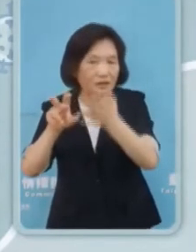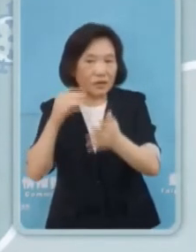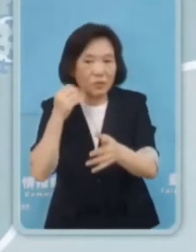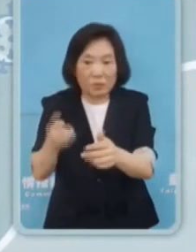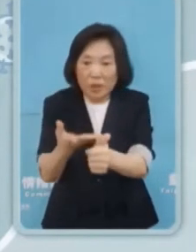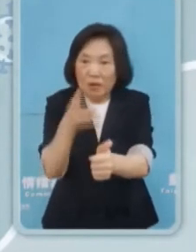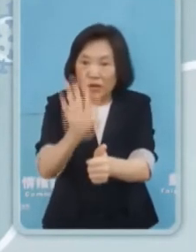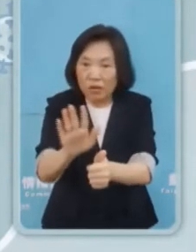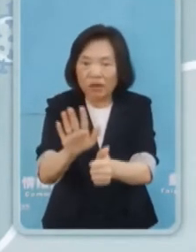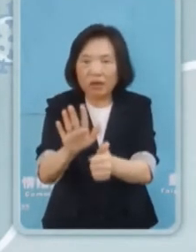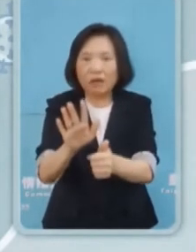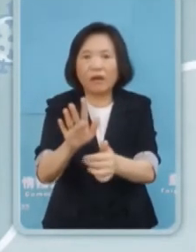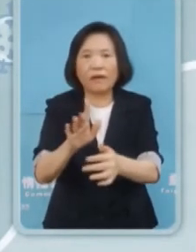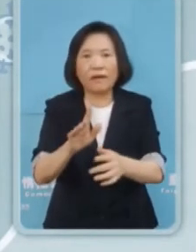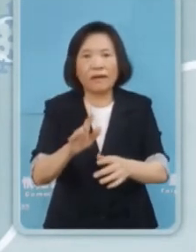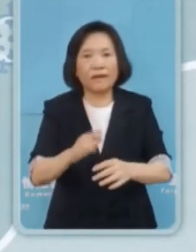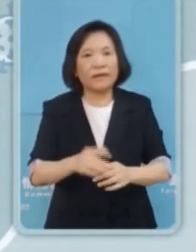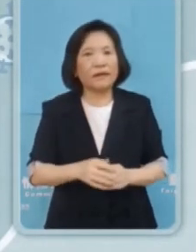感染。